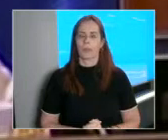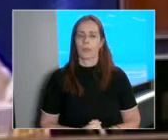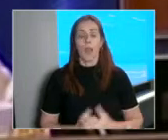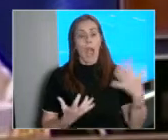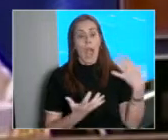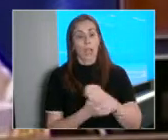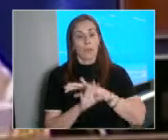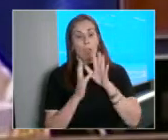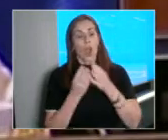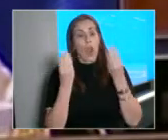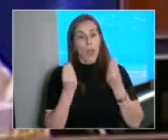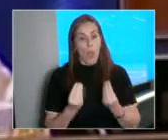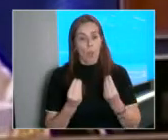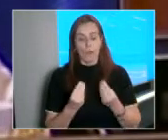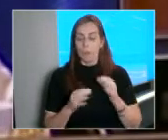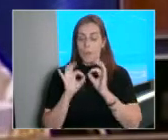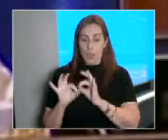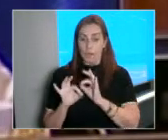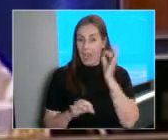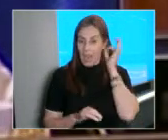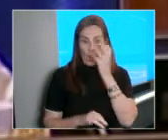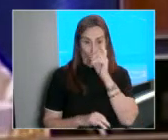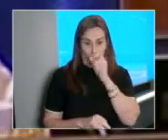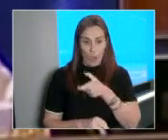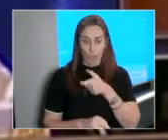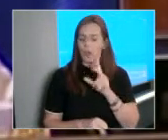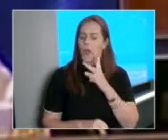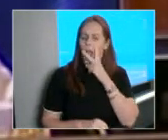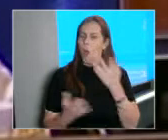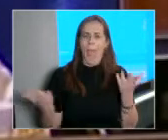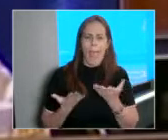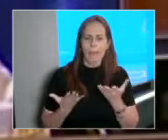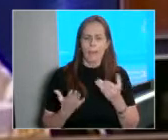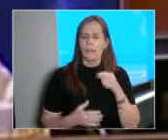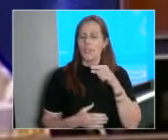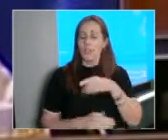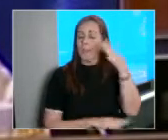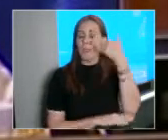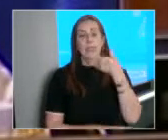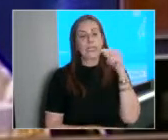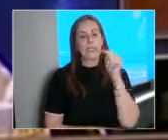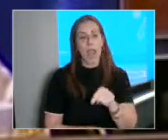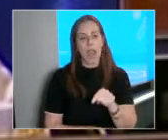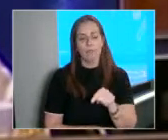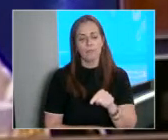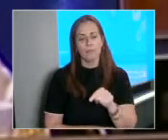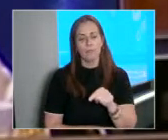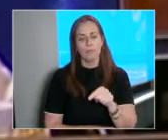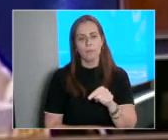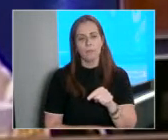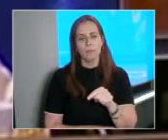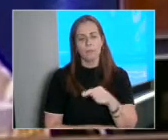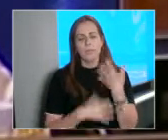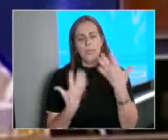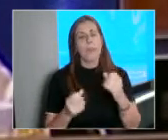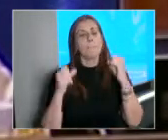הגשמת כל הטוב והנעלה מבחינתה של גולדה באה לידי ביטוי בכך שמדינת ישראל תפרוס רשת